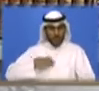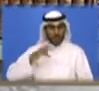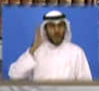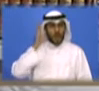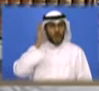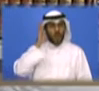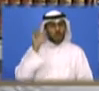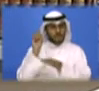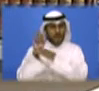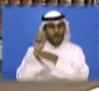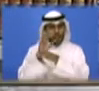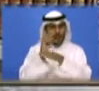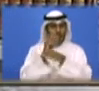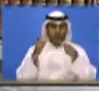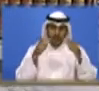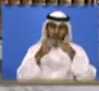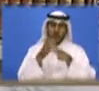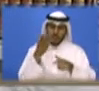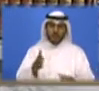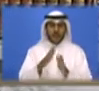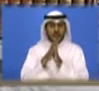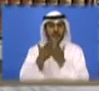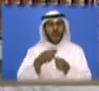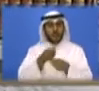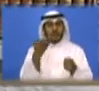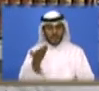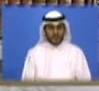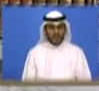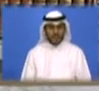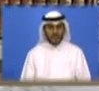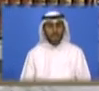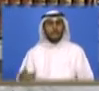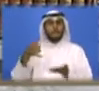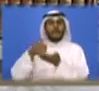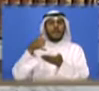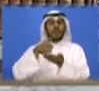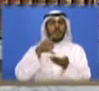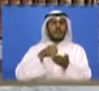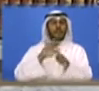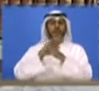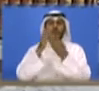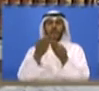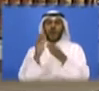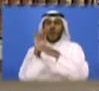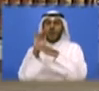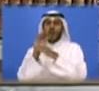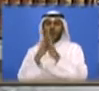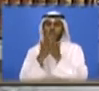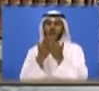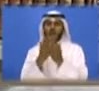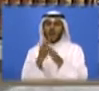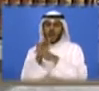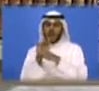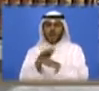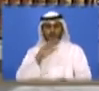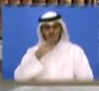تمثل في وزارة الأوقاف الحلقات والقرآن والمصاحف، ودور القرآن منتشرة بحمد الله. فكما نحن نحب أن